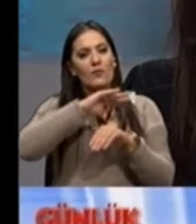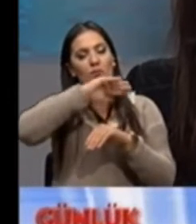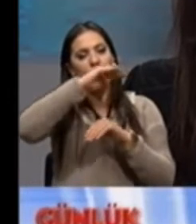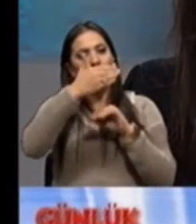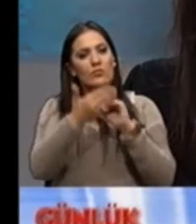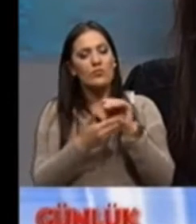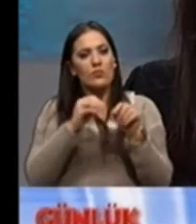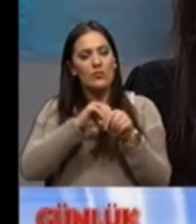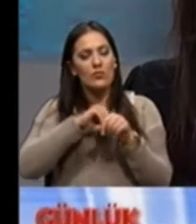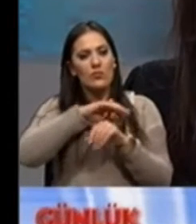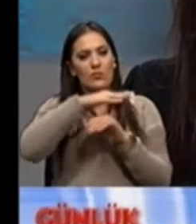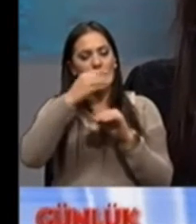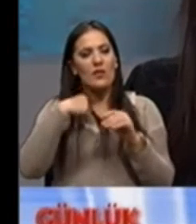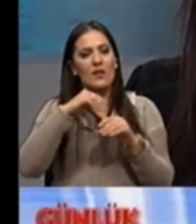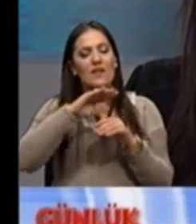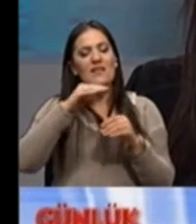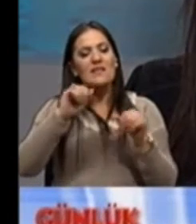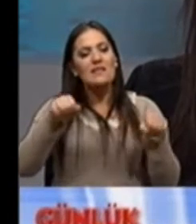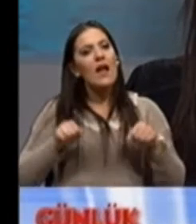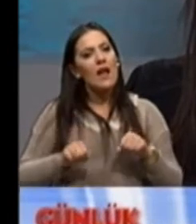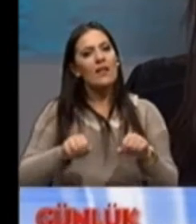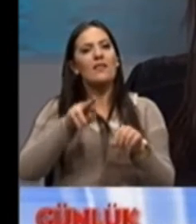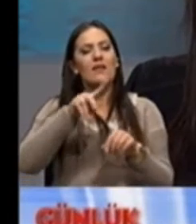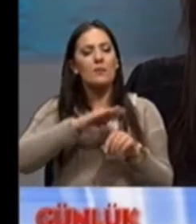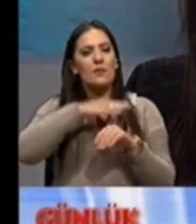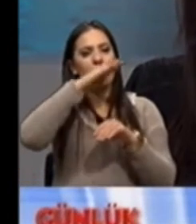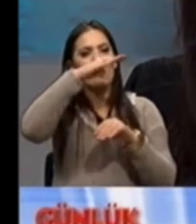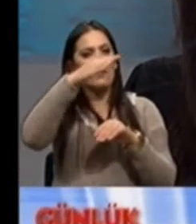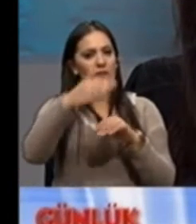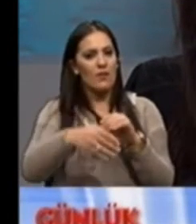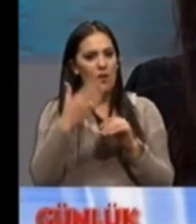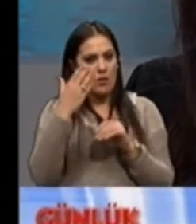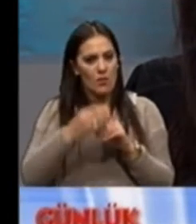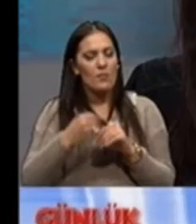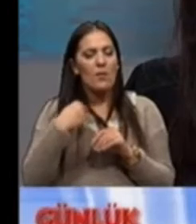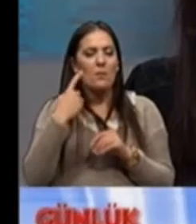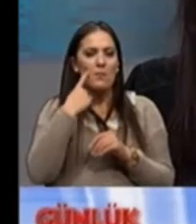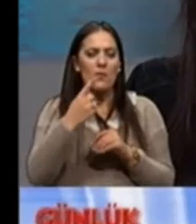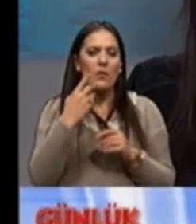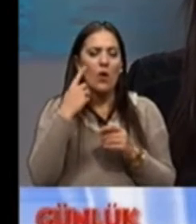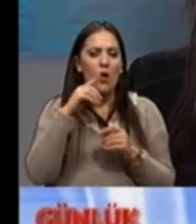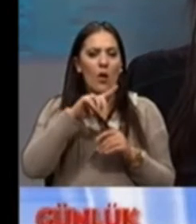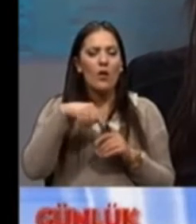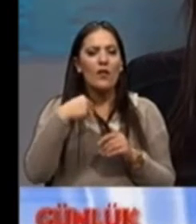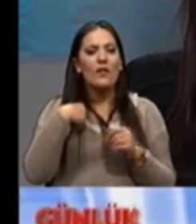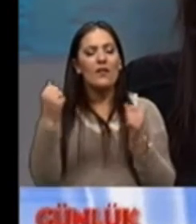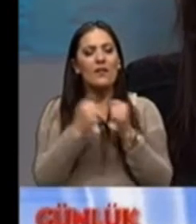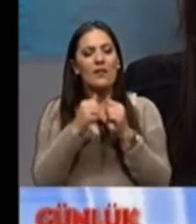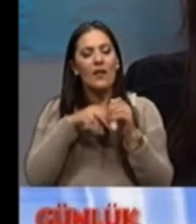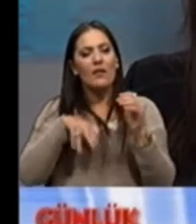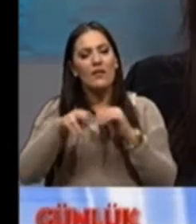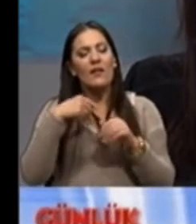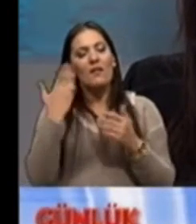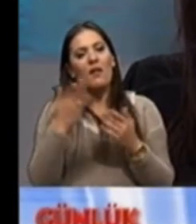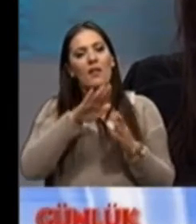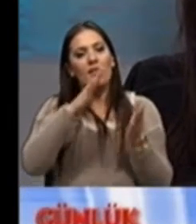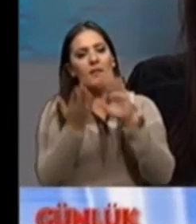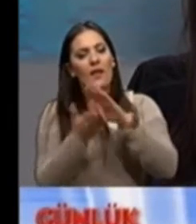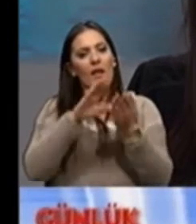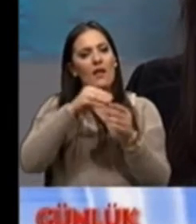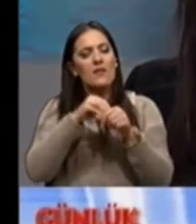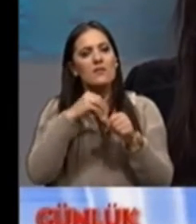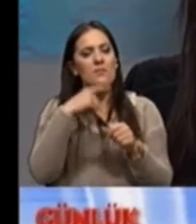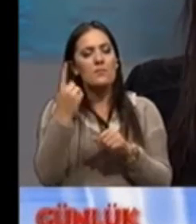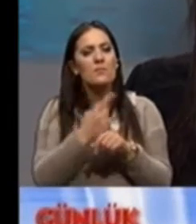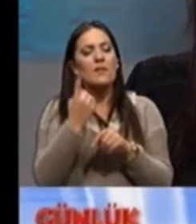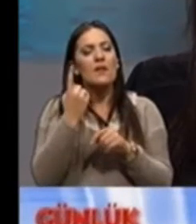kısmındaki üst manto üzerinde sal gibi yüzmekteler. Yani birbirlerine göre ya yan alatımlı ya ters faylanma şeklinde